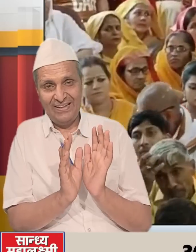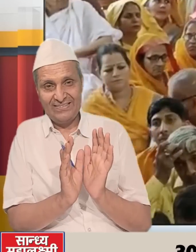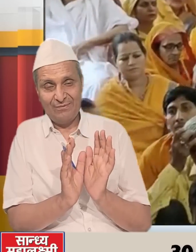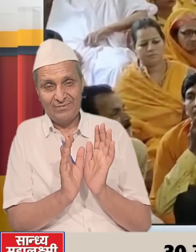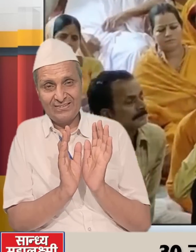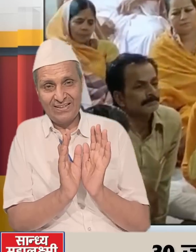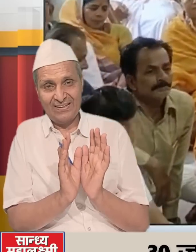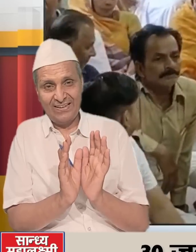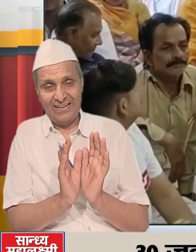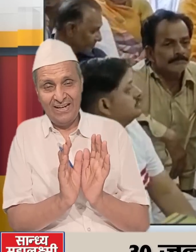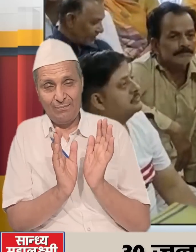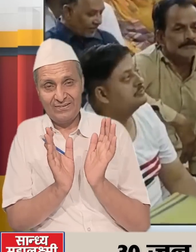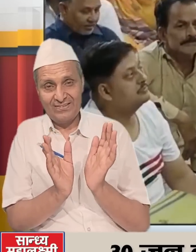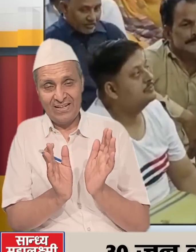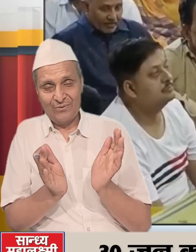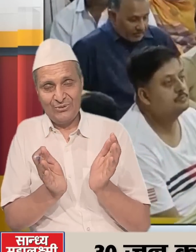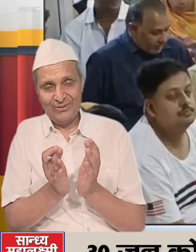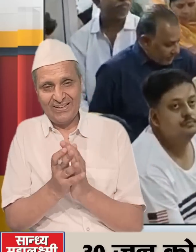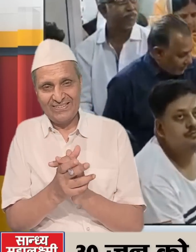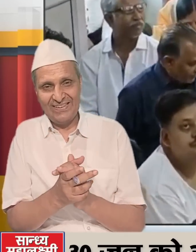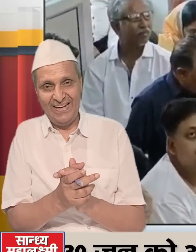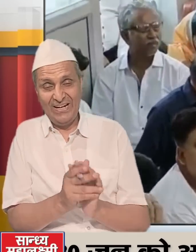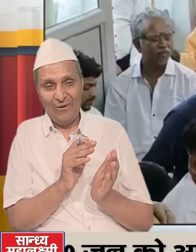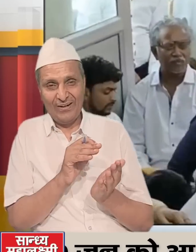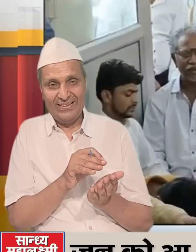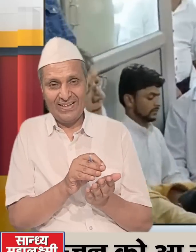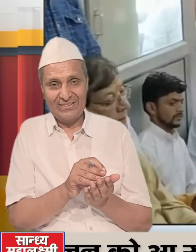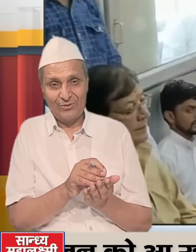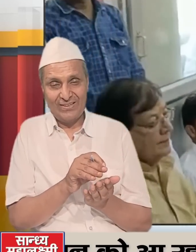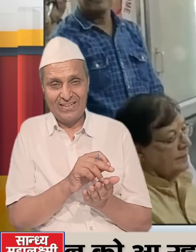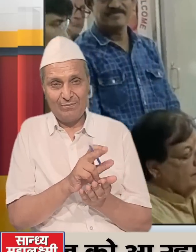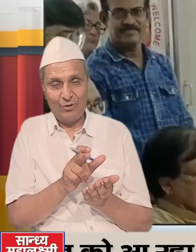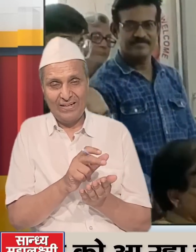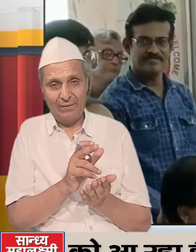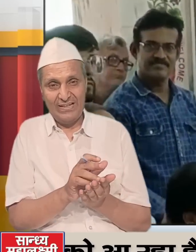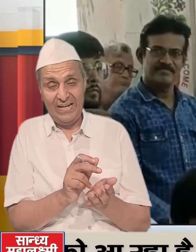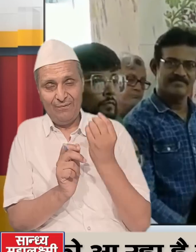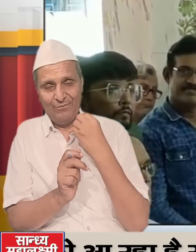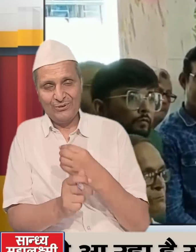इसी तरीके से हम संस्कार देकर अपने संसार को छोटा कर सकते हैं, और इस रास्ते को संसार में